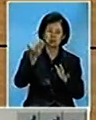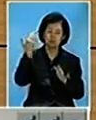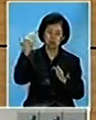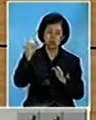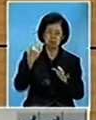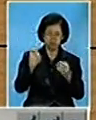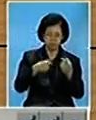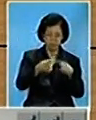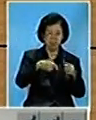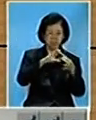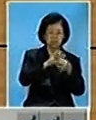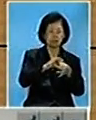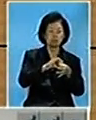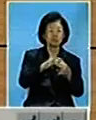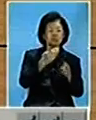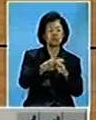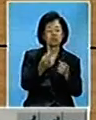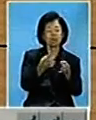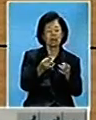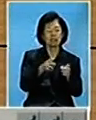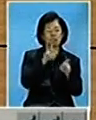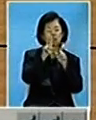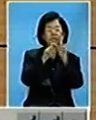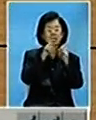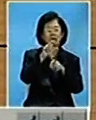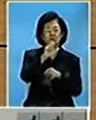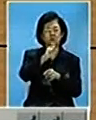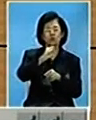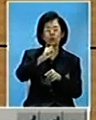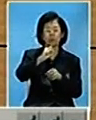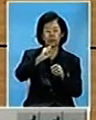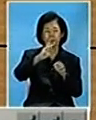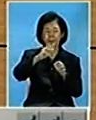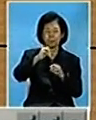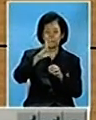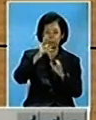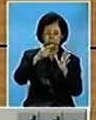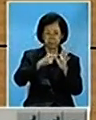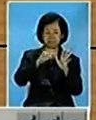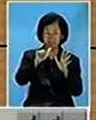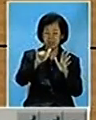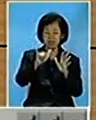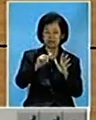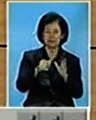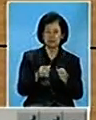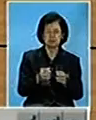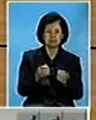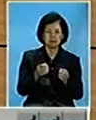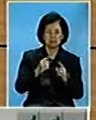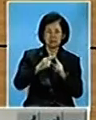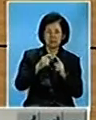ามีส่วนเกี่ยวข้องชื่ออะไรนั้นต้องไปถามนายสมชายวงสวัสดิ์ในการล็อบบี้ตุลาการศาลรัฐธรรมนูญ